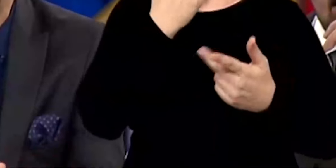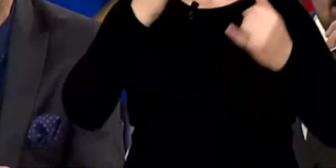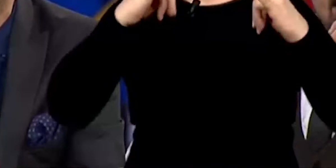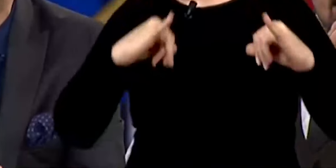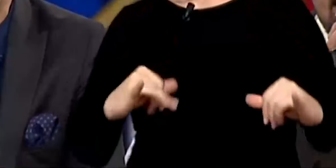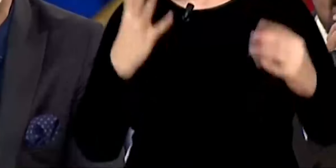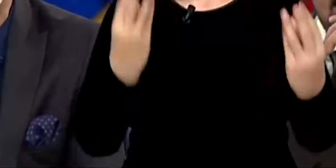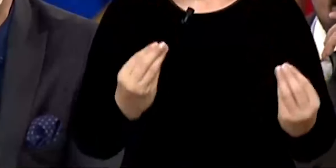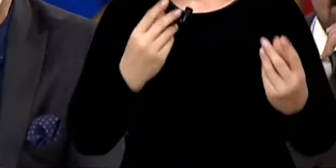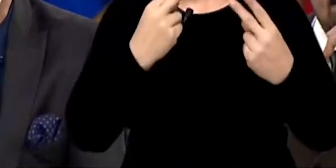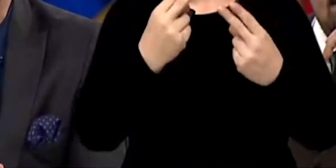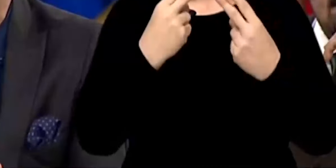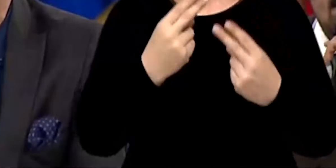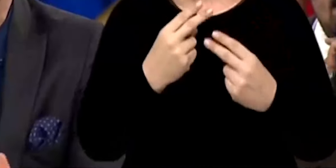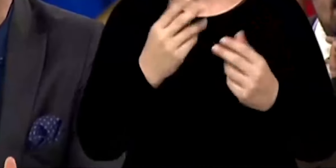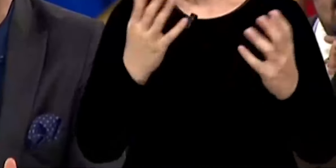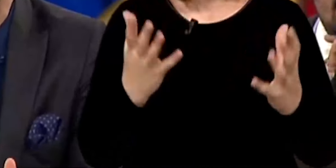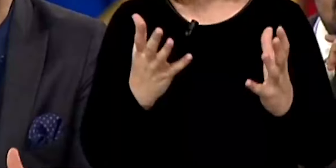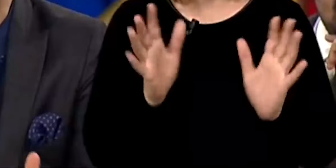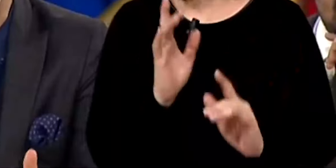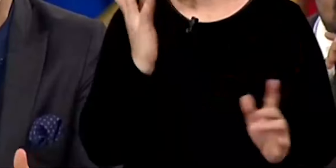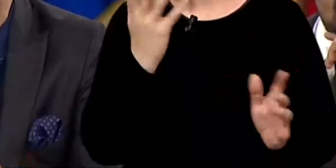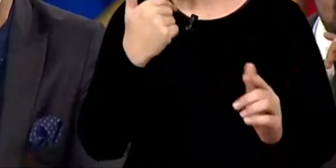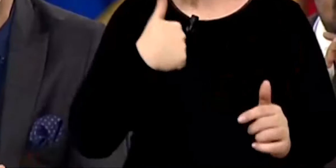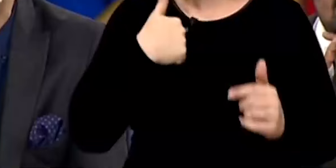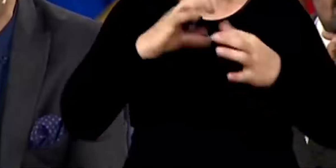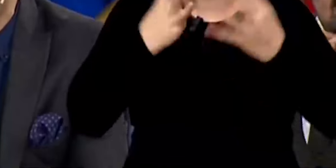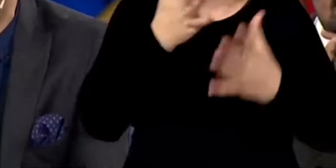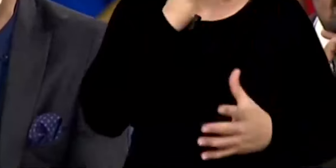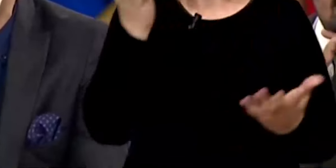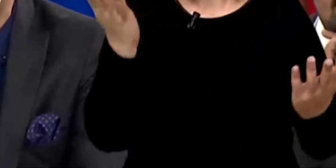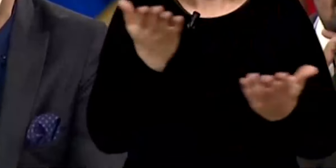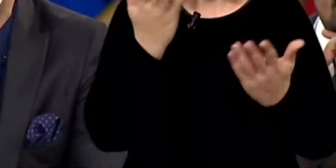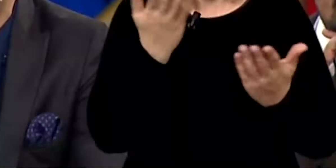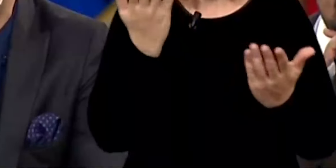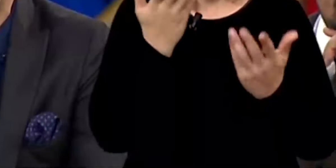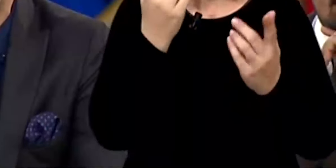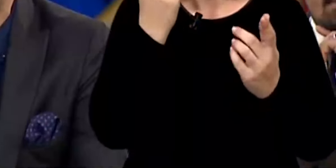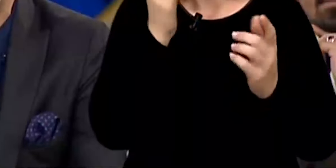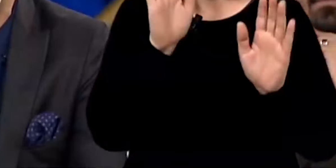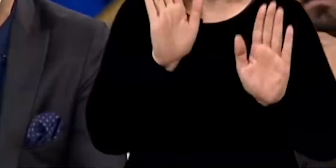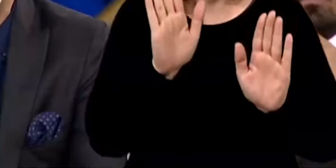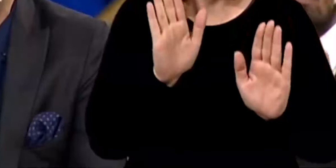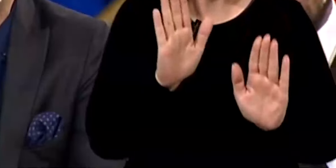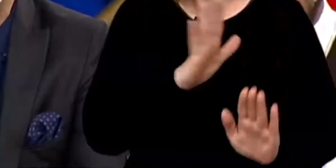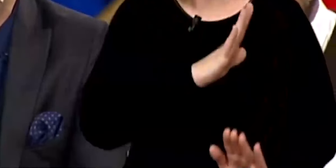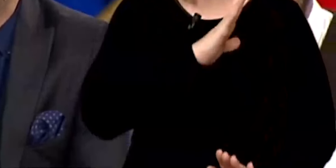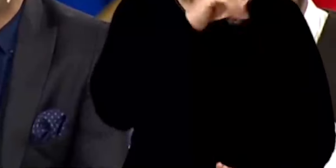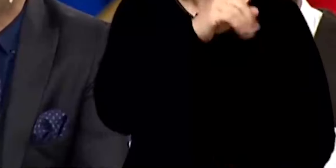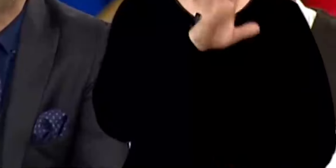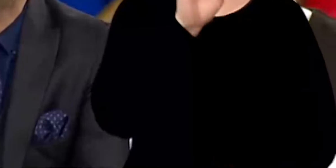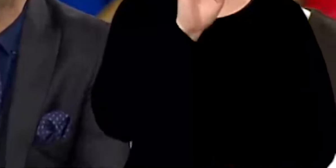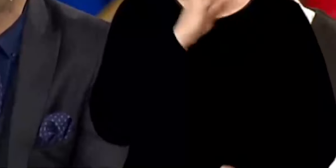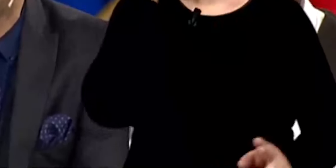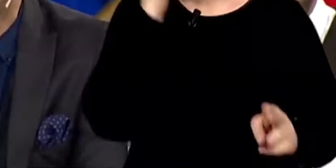bir rahatlama geldi galiba ki. Yani şeyi bilmiyorum, ben de sebebini bilmiyorum ama yani hala hala bir kekeme olduğum için. Değilsin